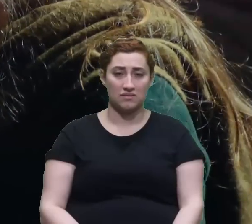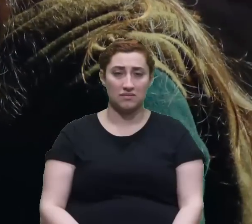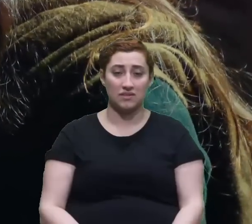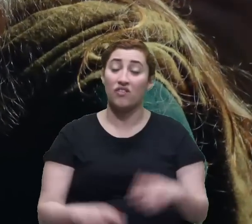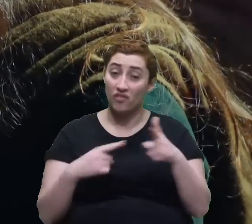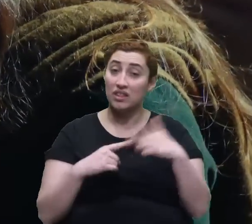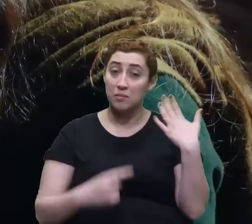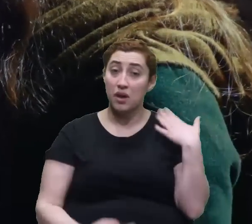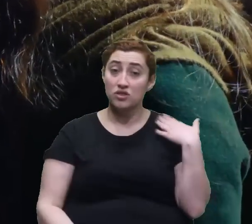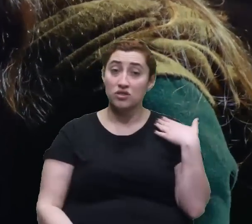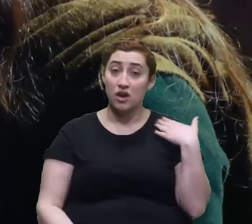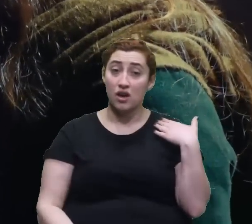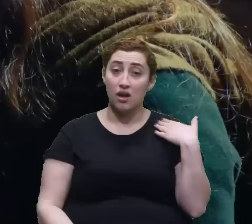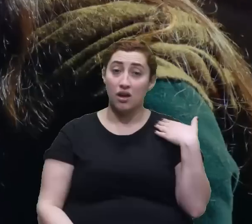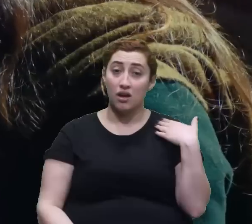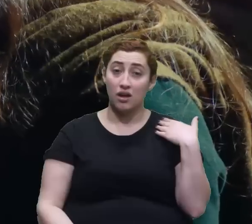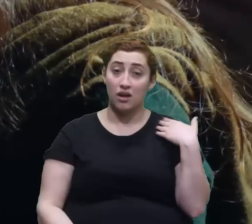Fethi Paşa.